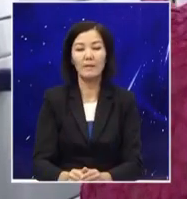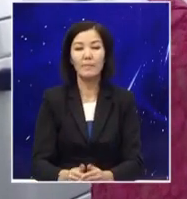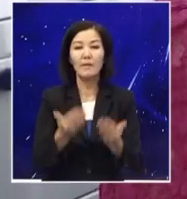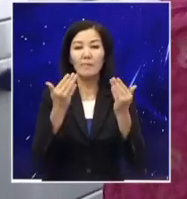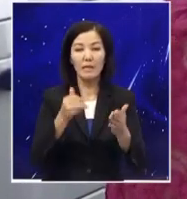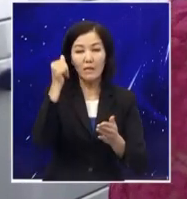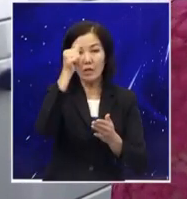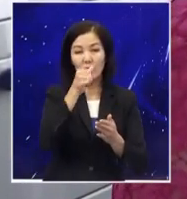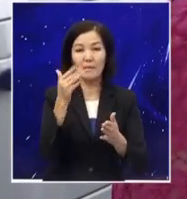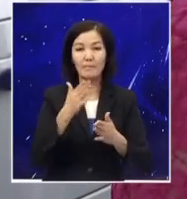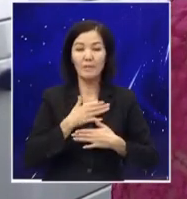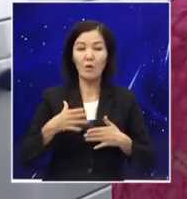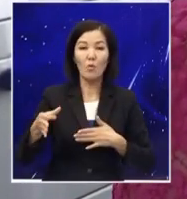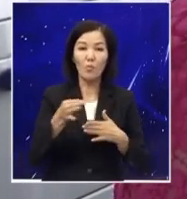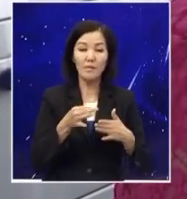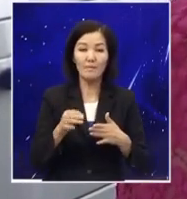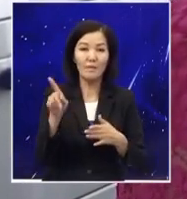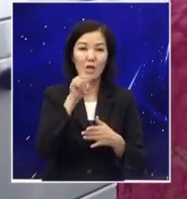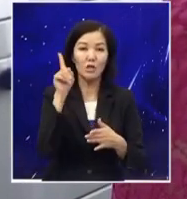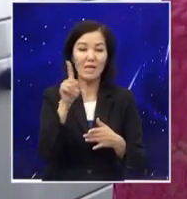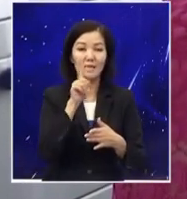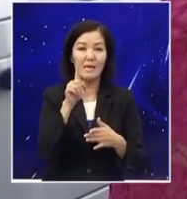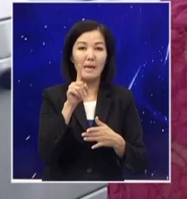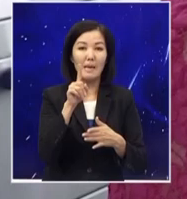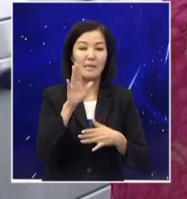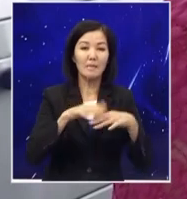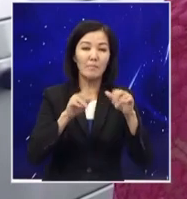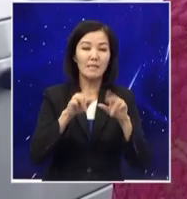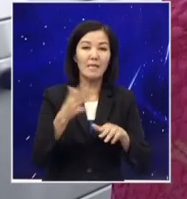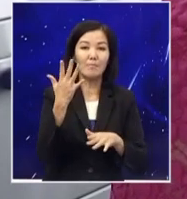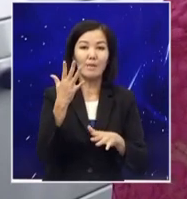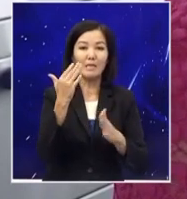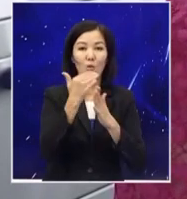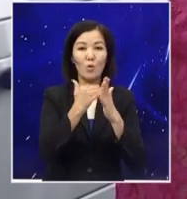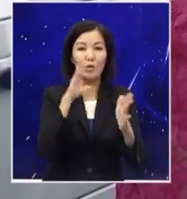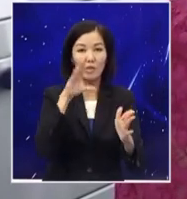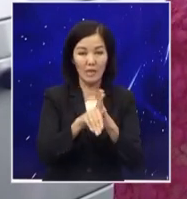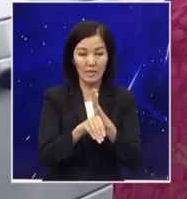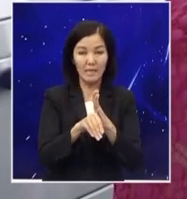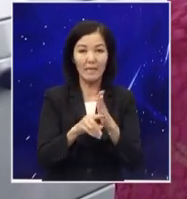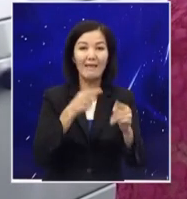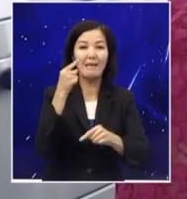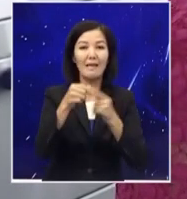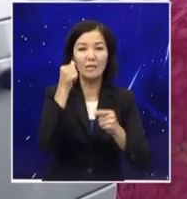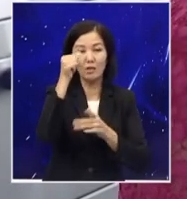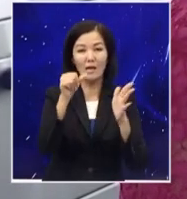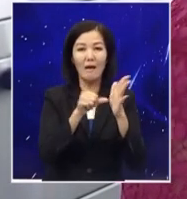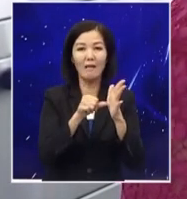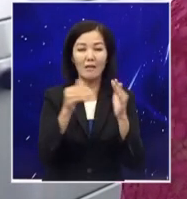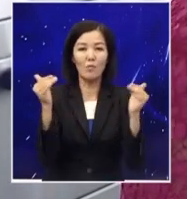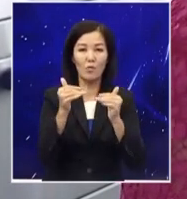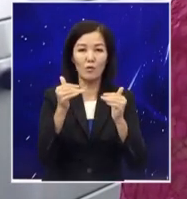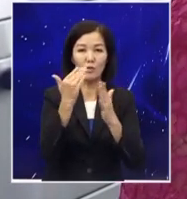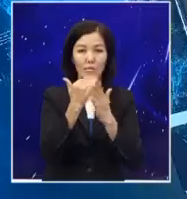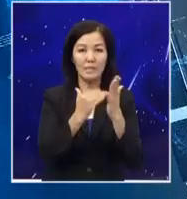жылы біздің облысымыздаға осы жас маман жобасына 5 колледж енгізілген болса, келесі жылға 6 колледж енгізіліп